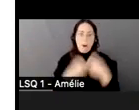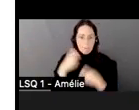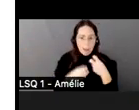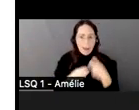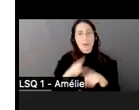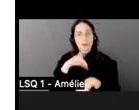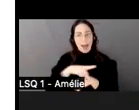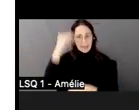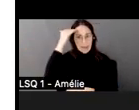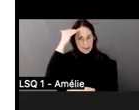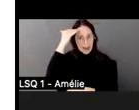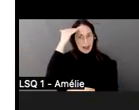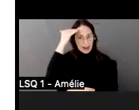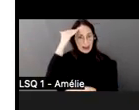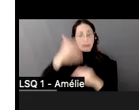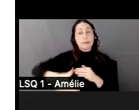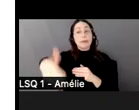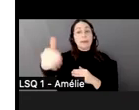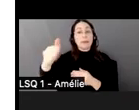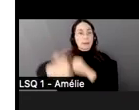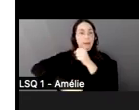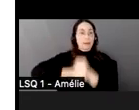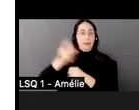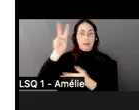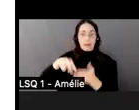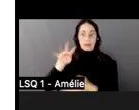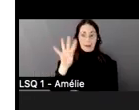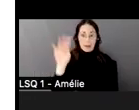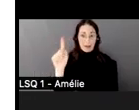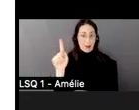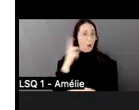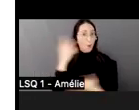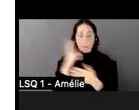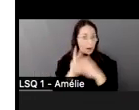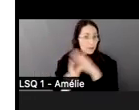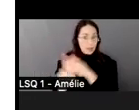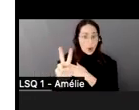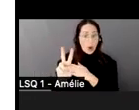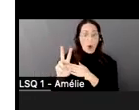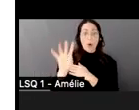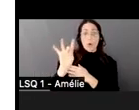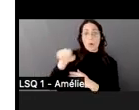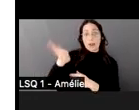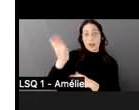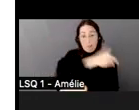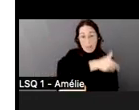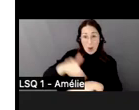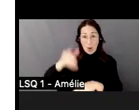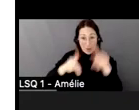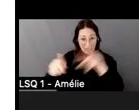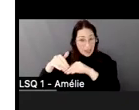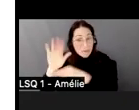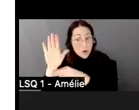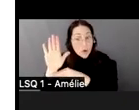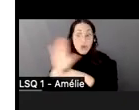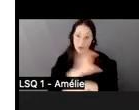maladies mentales. D'ici 2041, on prévoit que plus de 8,9 millions de personnes